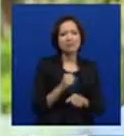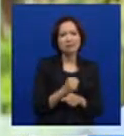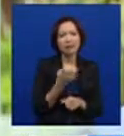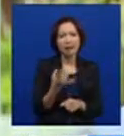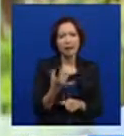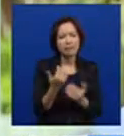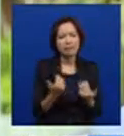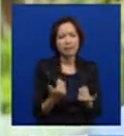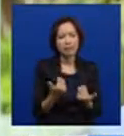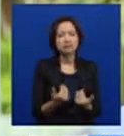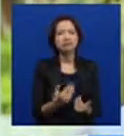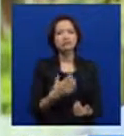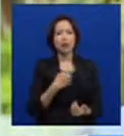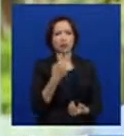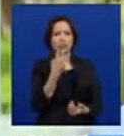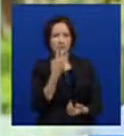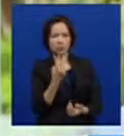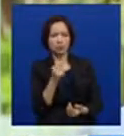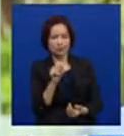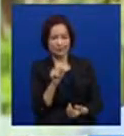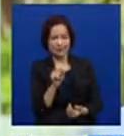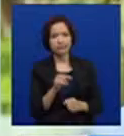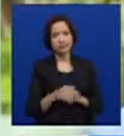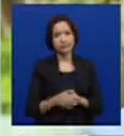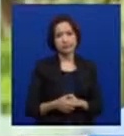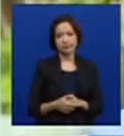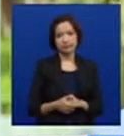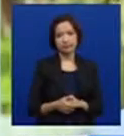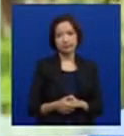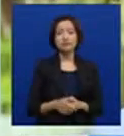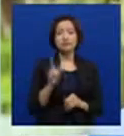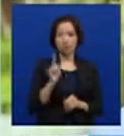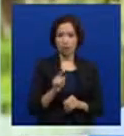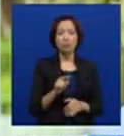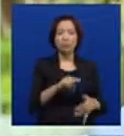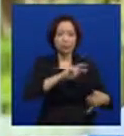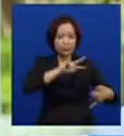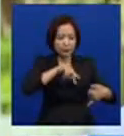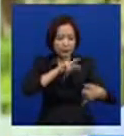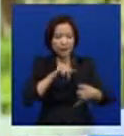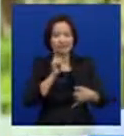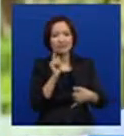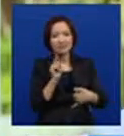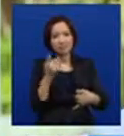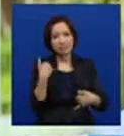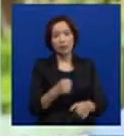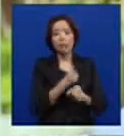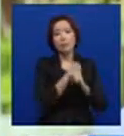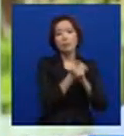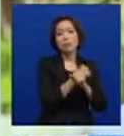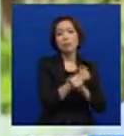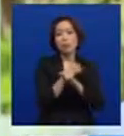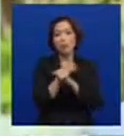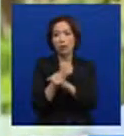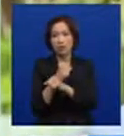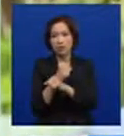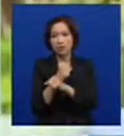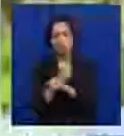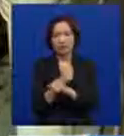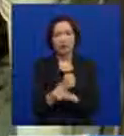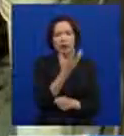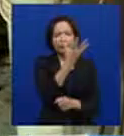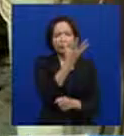ก็อยากให้มองในแง่คิดตรงส่วนนี้ครับว่าต้องกลับมาเอาใจใส่จริงๆแล้วนะครับเพื่อป้องกันไม่ให้เขาลดไปเยอะกว่